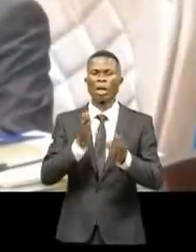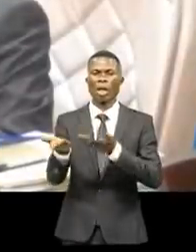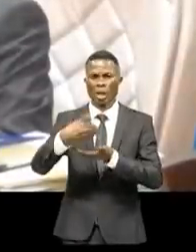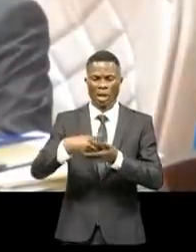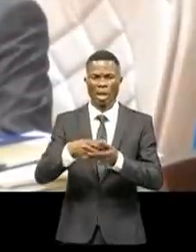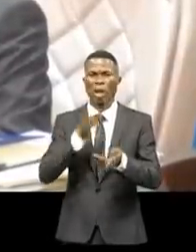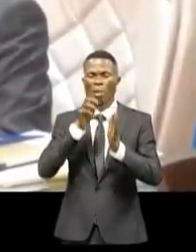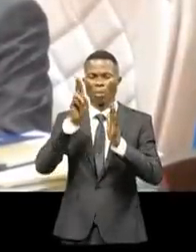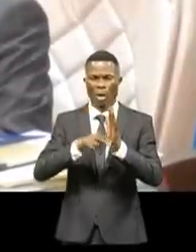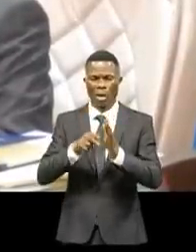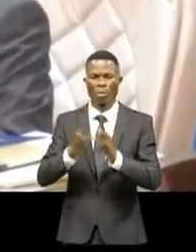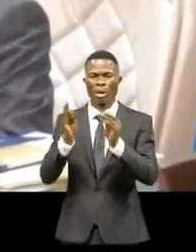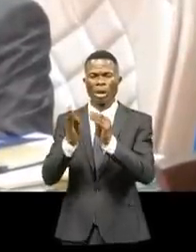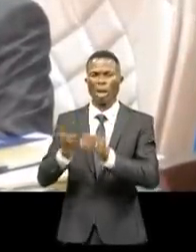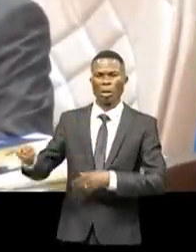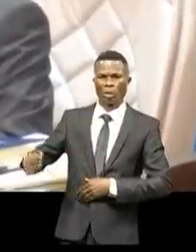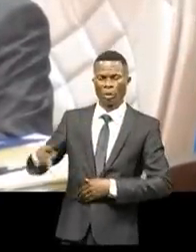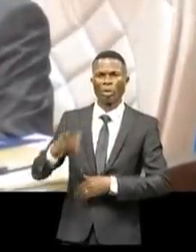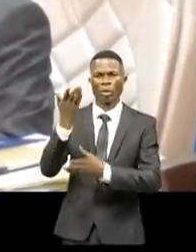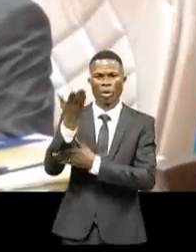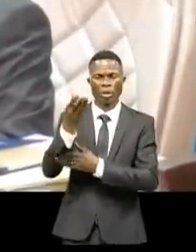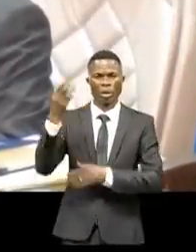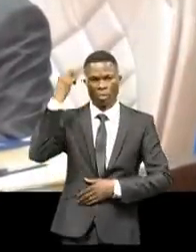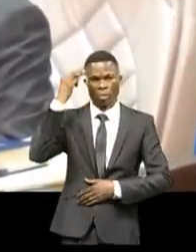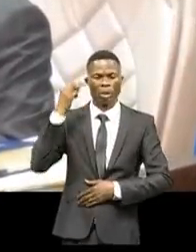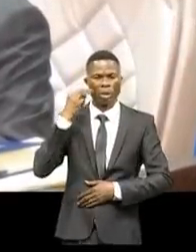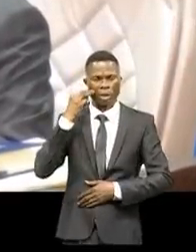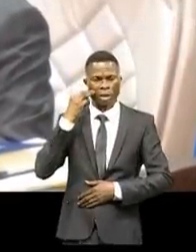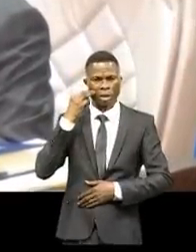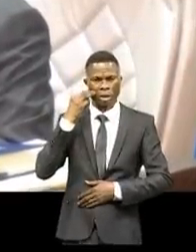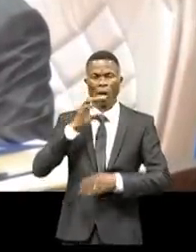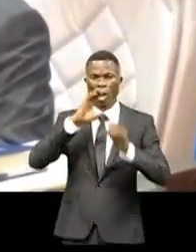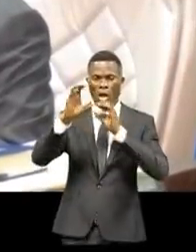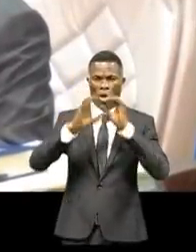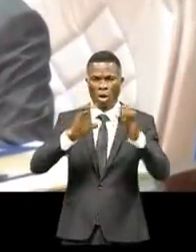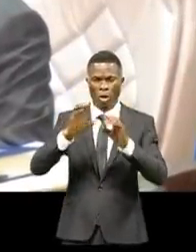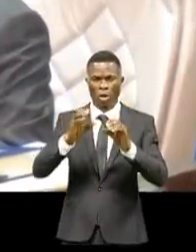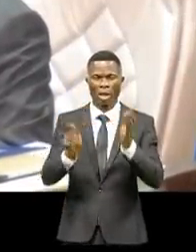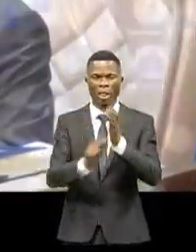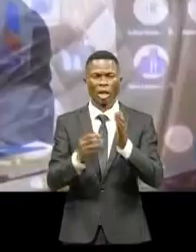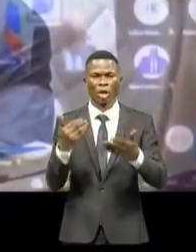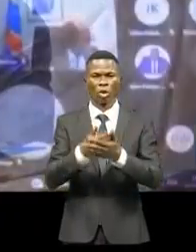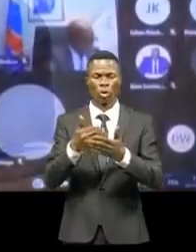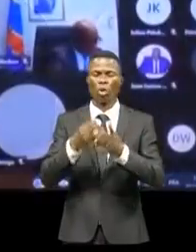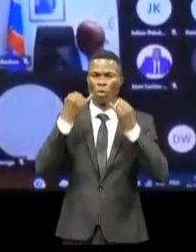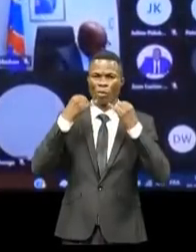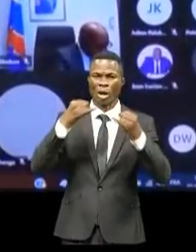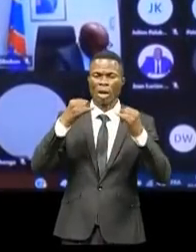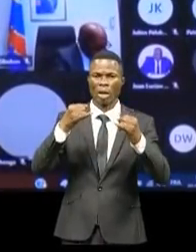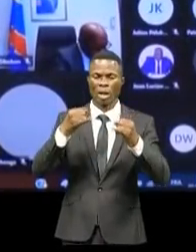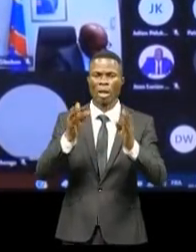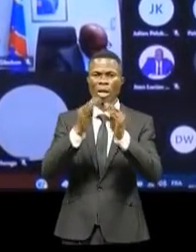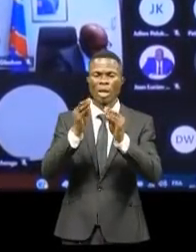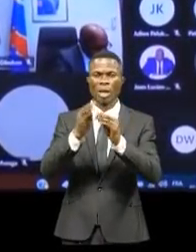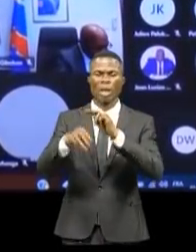les assemblées provinciales et l'interpellation du ministre des Postes, Télécommunications et Nouvelles Technologies de l'Information à